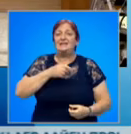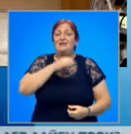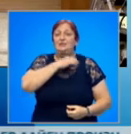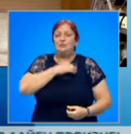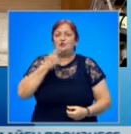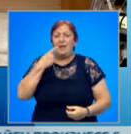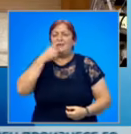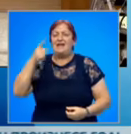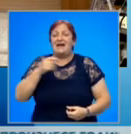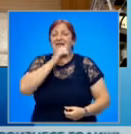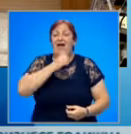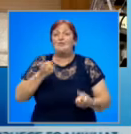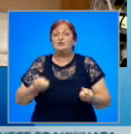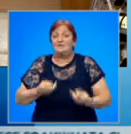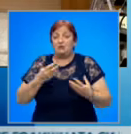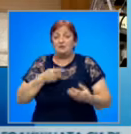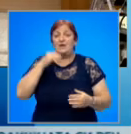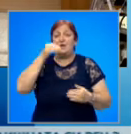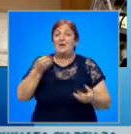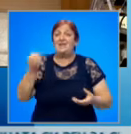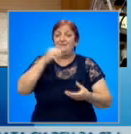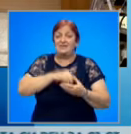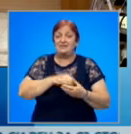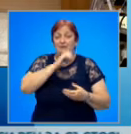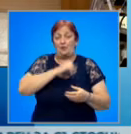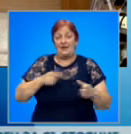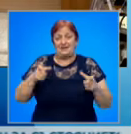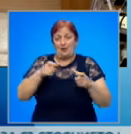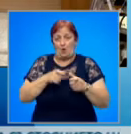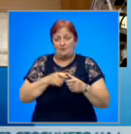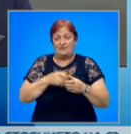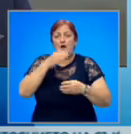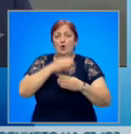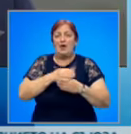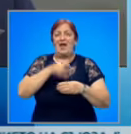получи милиарди евро за възстановяване, да бъде внесен в Европейската комисия